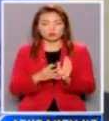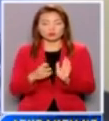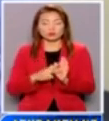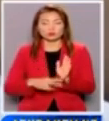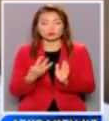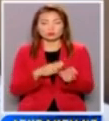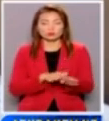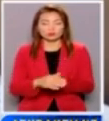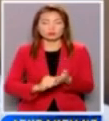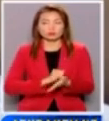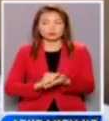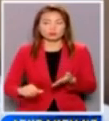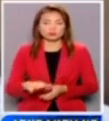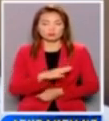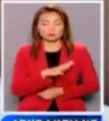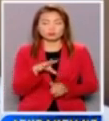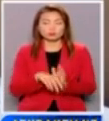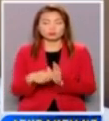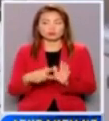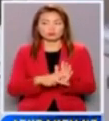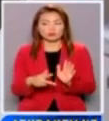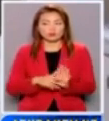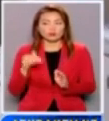108984 атқарушылық құжат болған. Оның